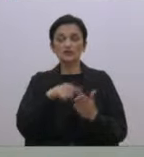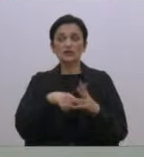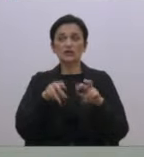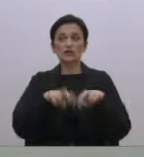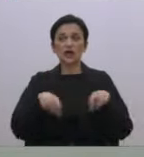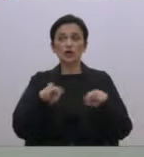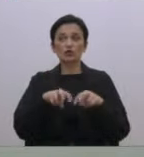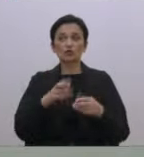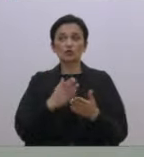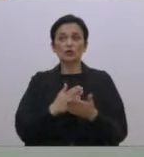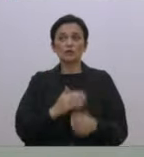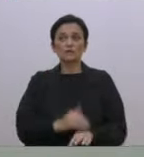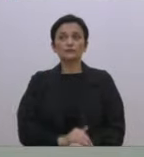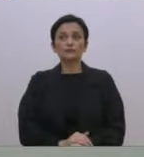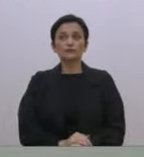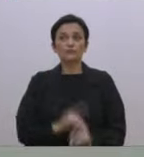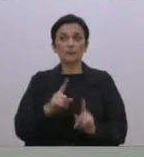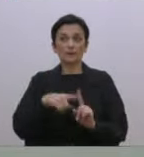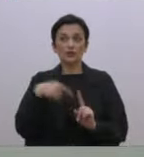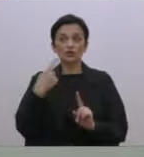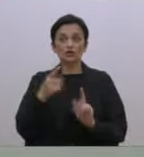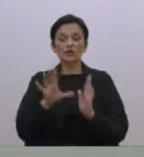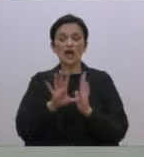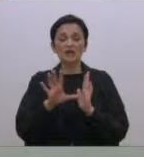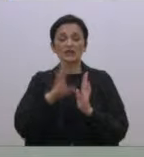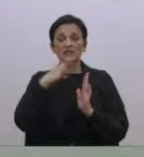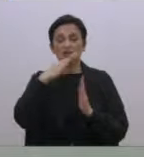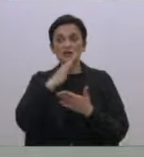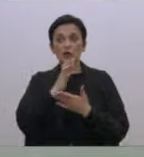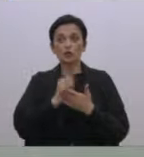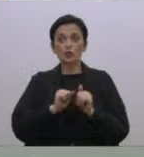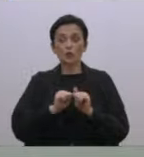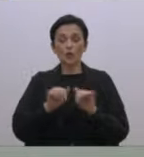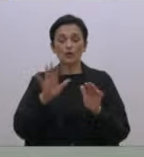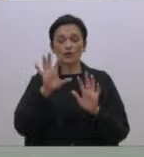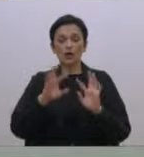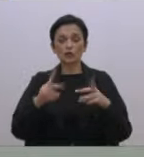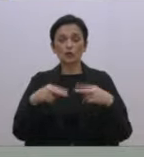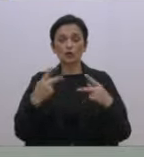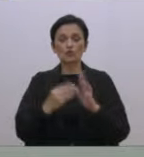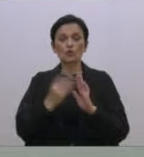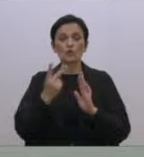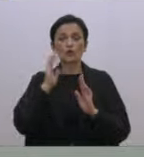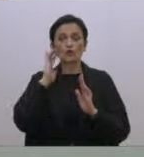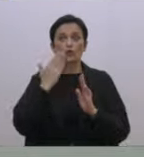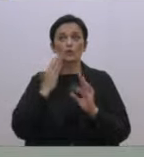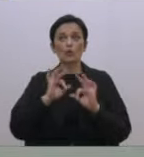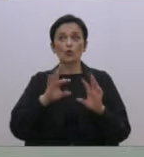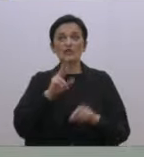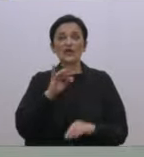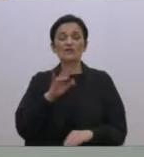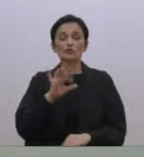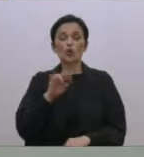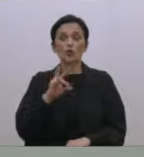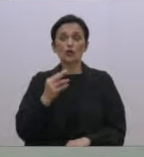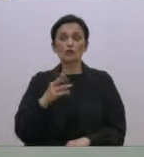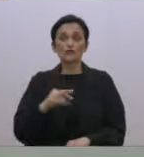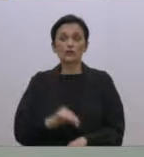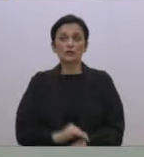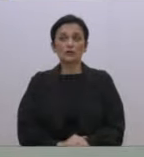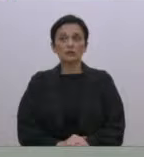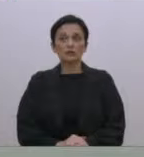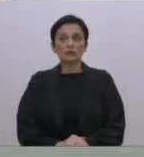საკითხი განხილულია. შემდეგი ენერგეტიკისა და წყალმომარაგების შესახებ განვითარება მეორე მოსმენით მოხსენებელი ბატონი დავით სონგულაშვილი.